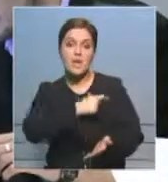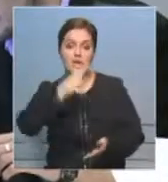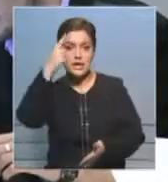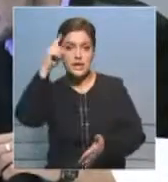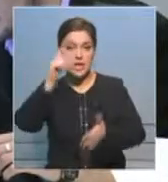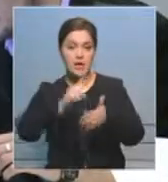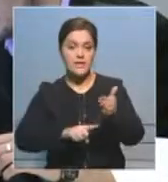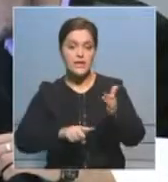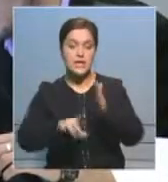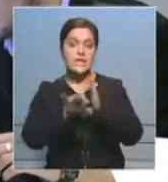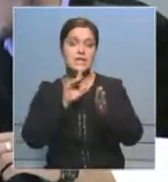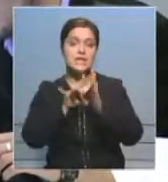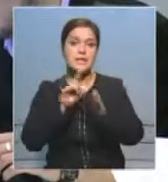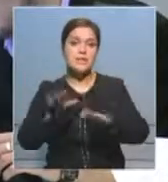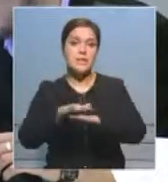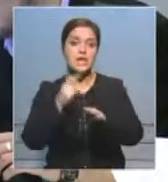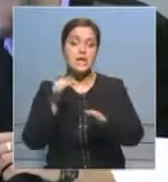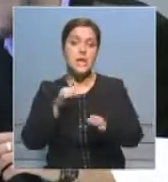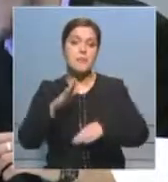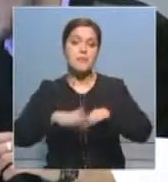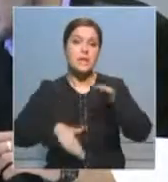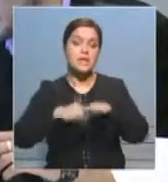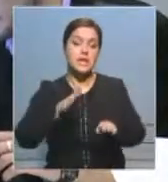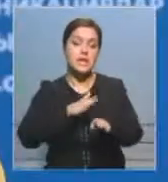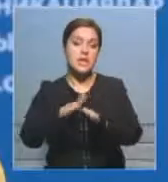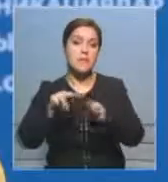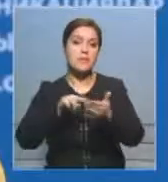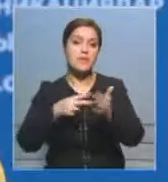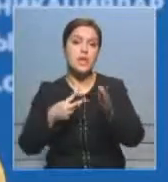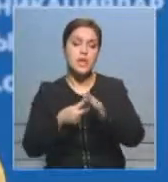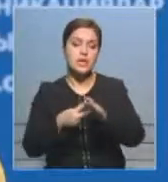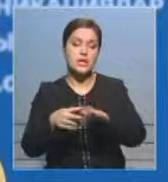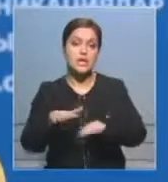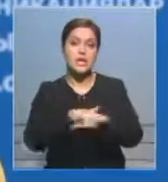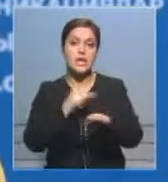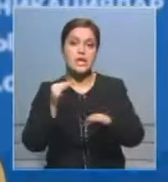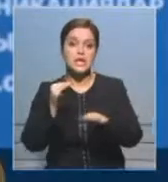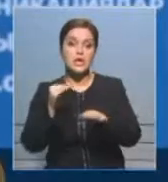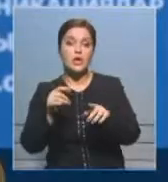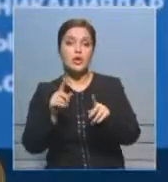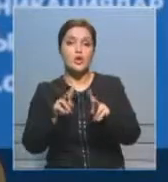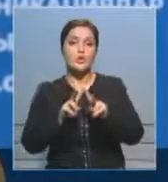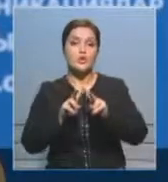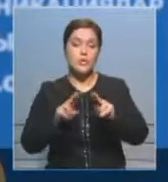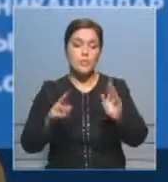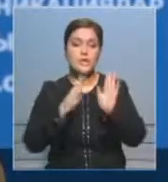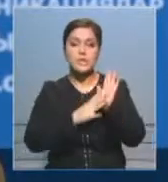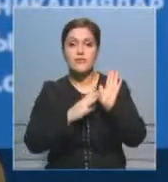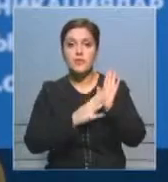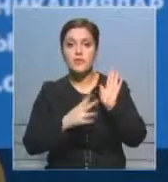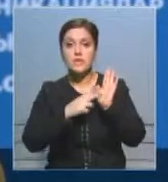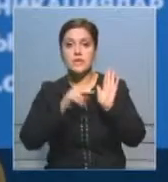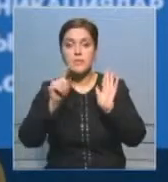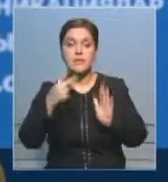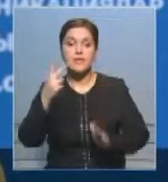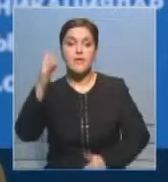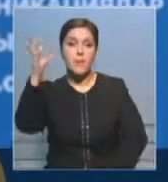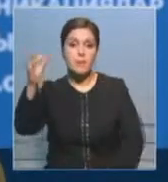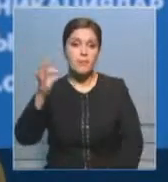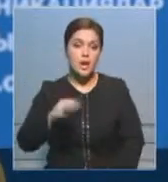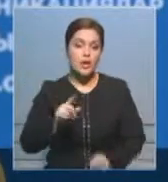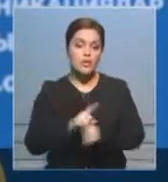для практической реализации плана нации и практически столько же 97 2 процента респондентов